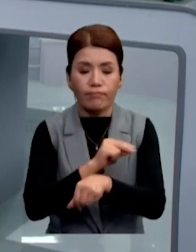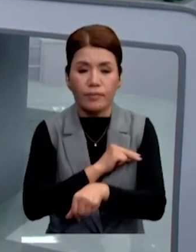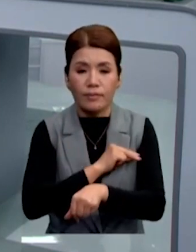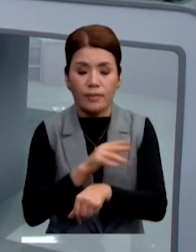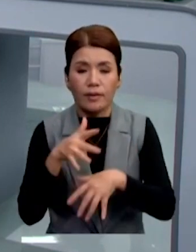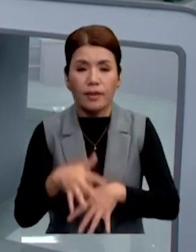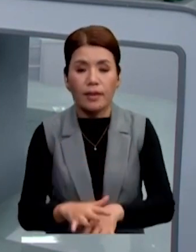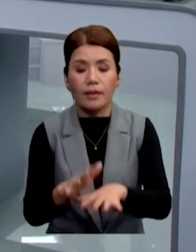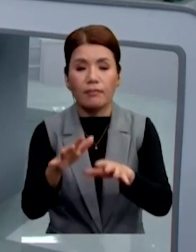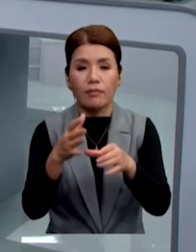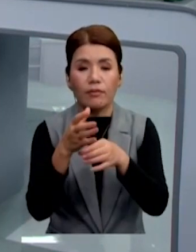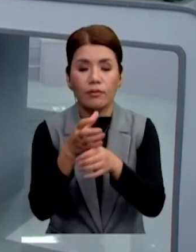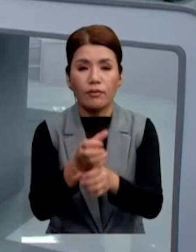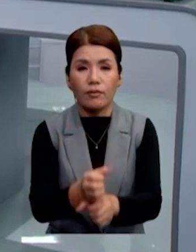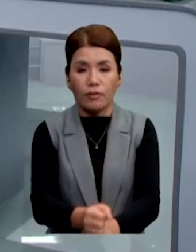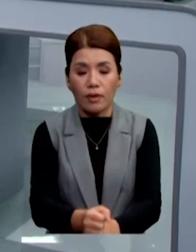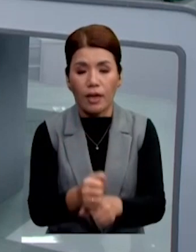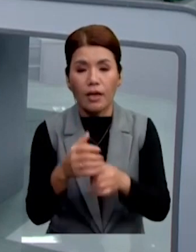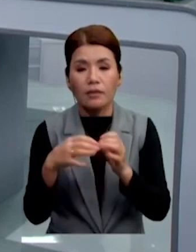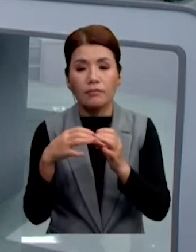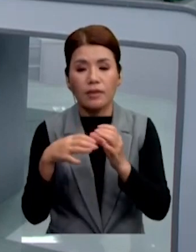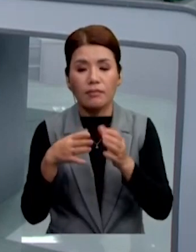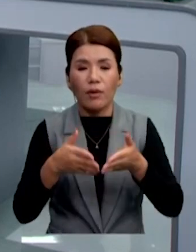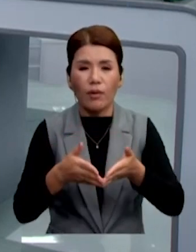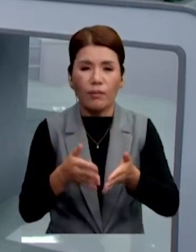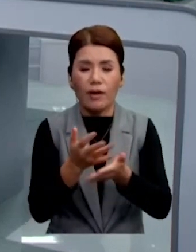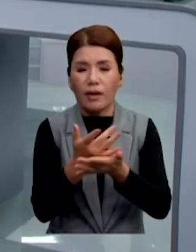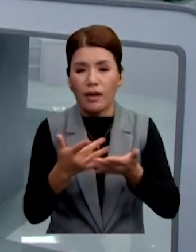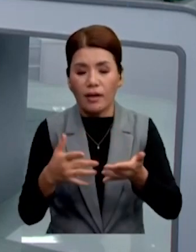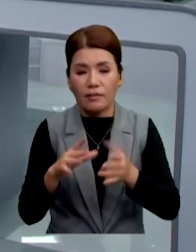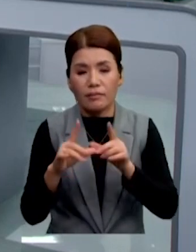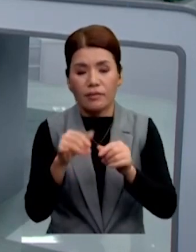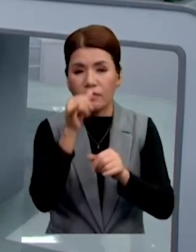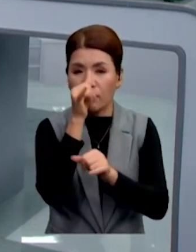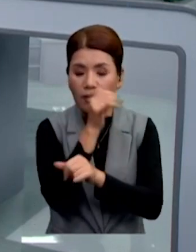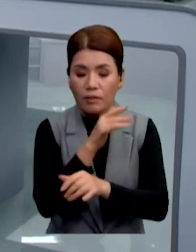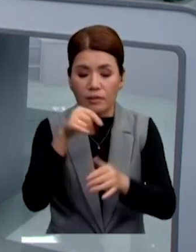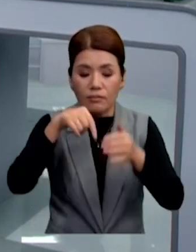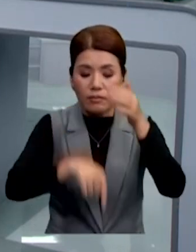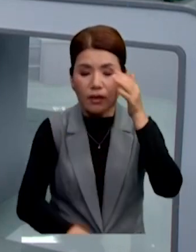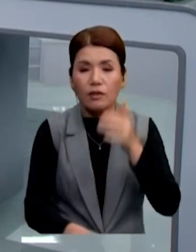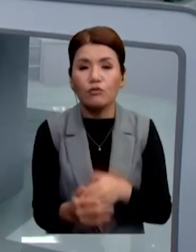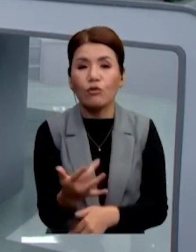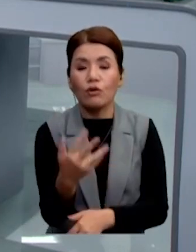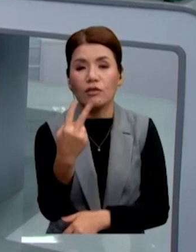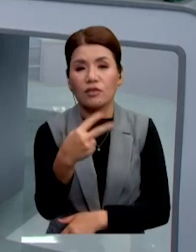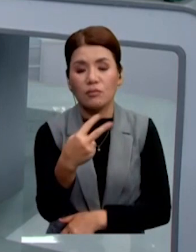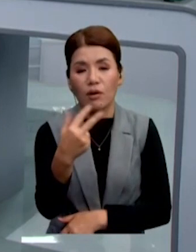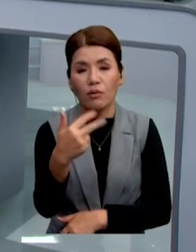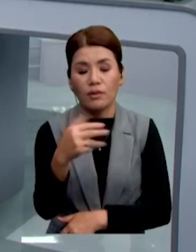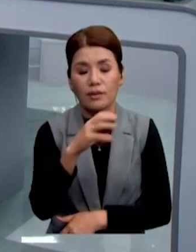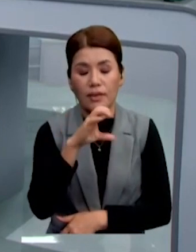қайраңы тайызданған сайын су көліктері теңіз табанынан өте алмайды. Жайық сағасының тереңдігі қазір бар жоғы 20-30